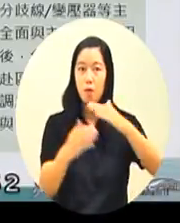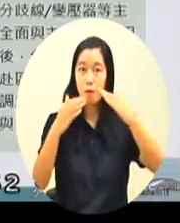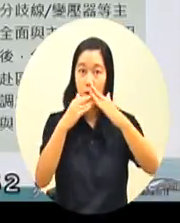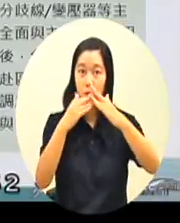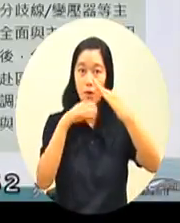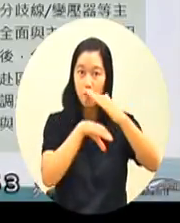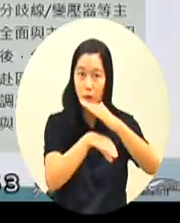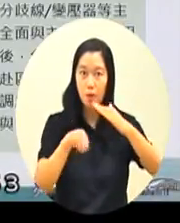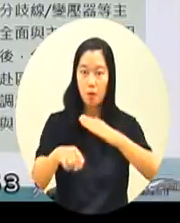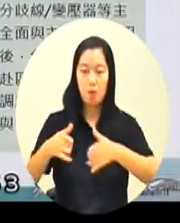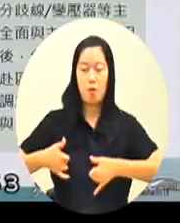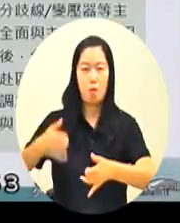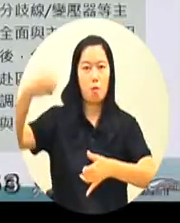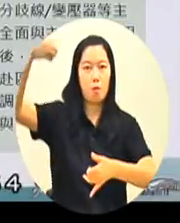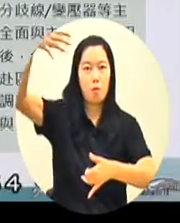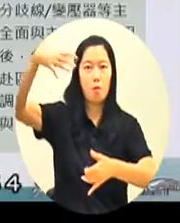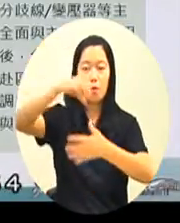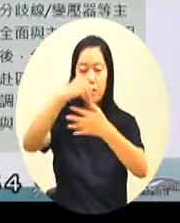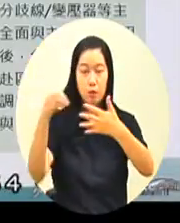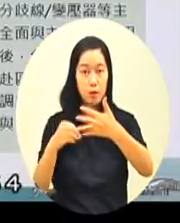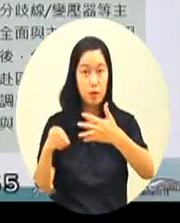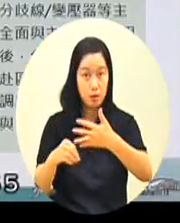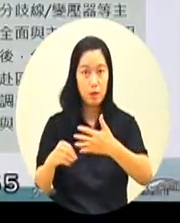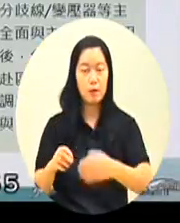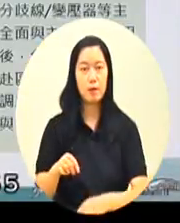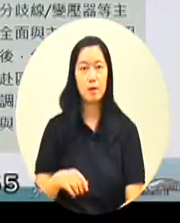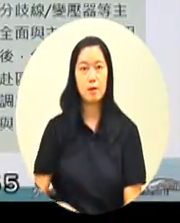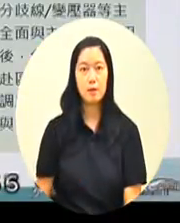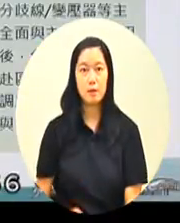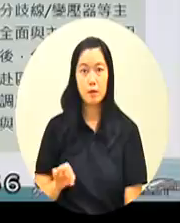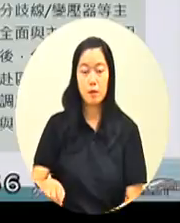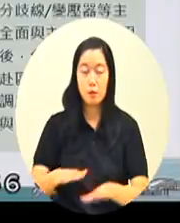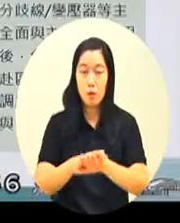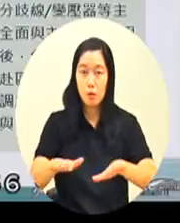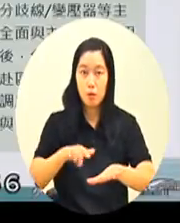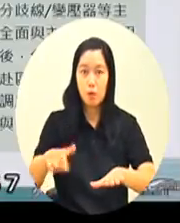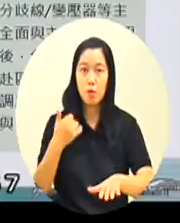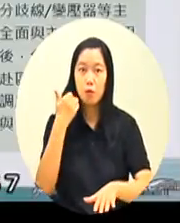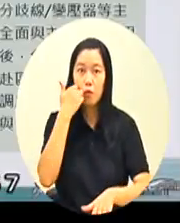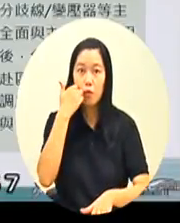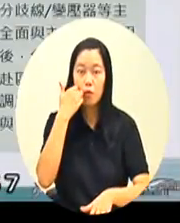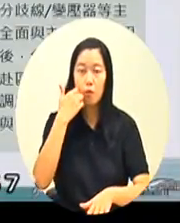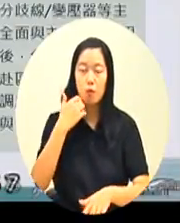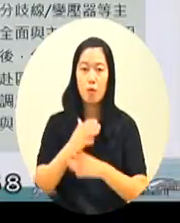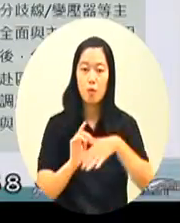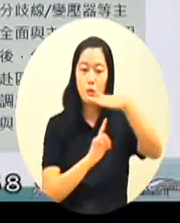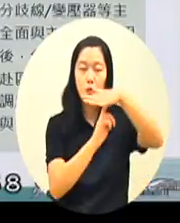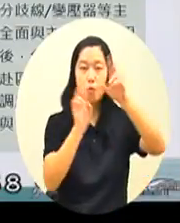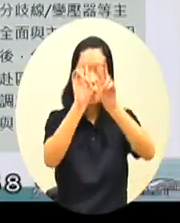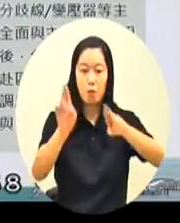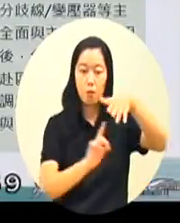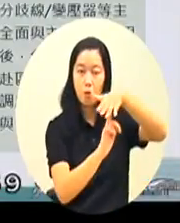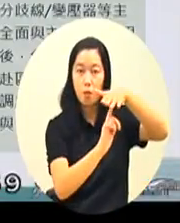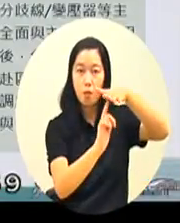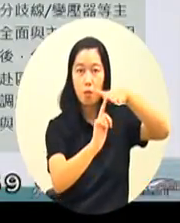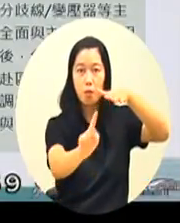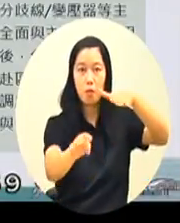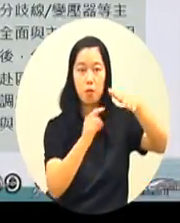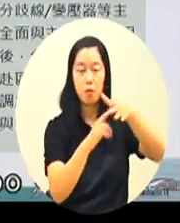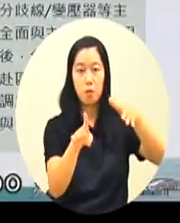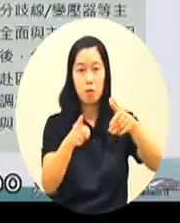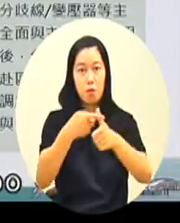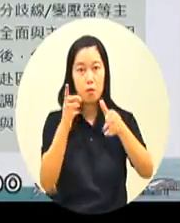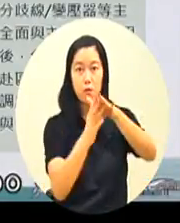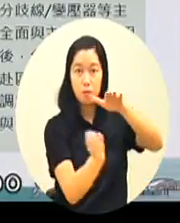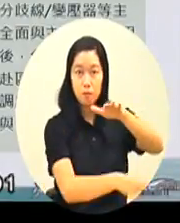向都摆在最后面。那安全面的部分就是有些电线如果横跨在马路上，这个当然要优先排除。那除了这一个顺序以